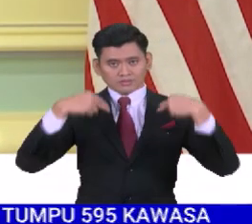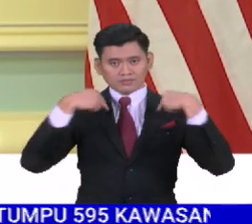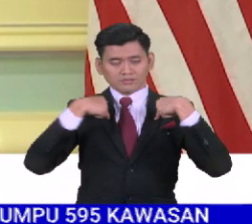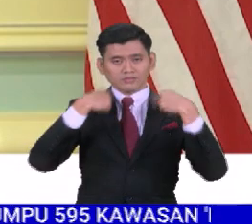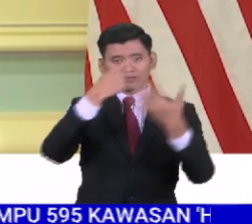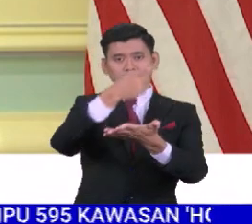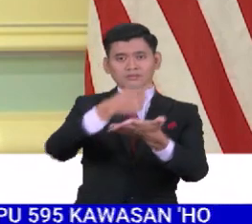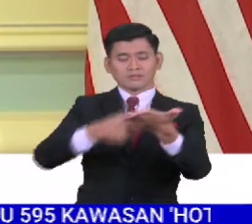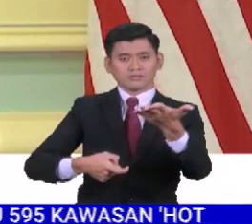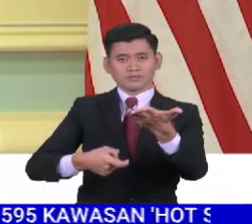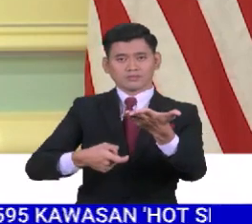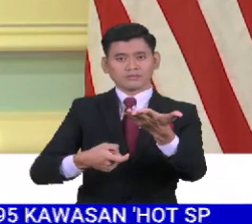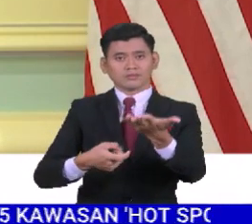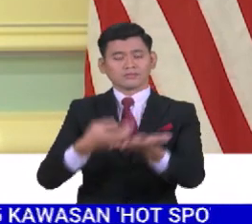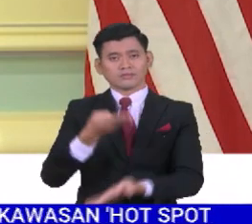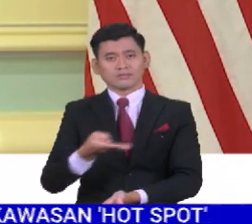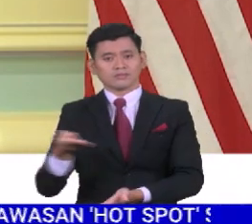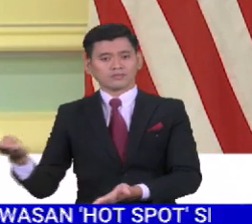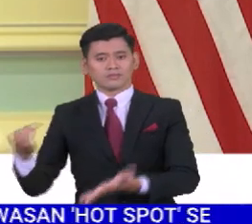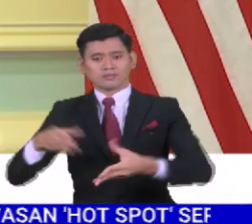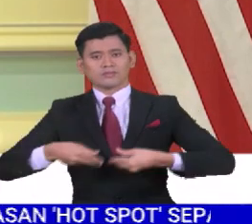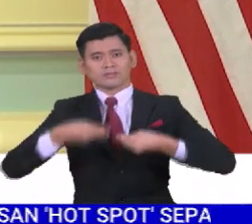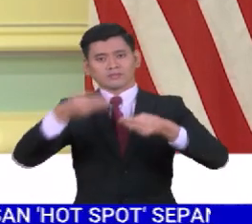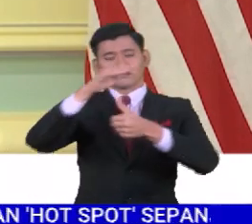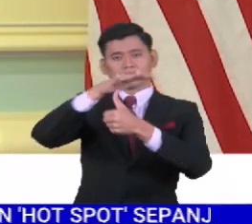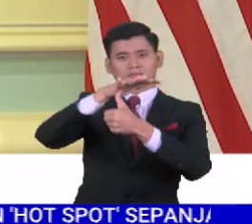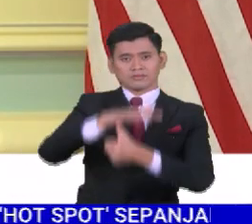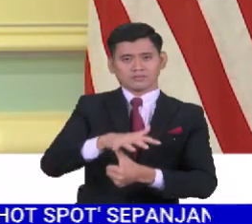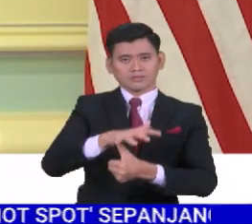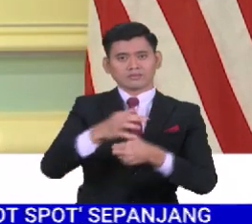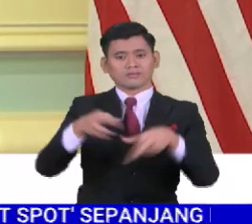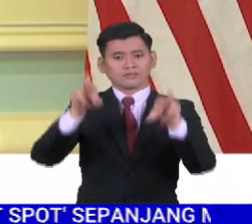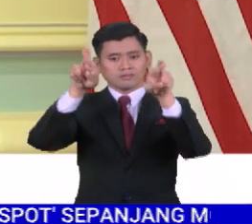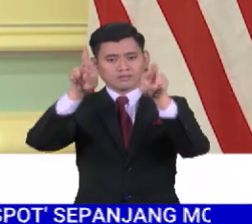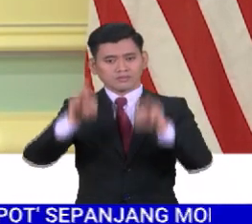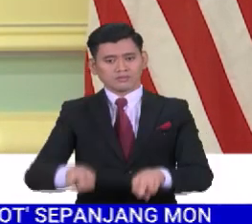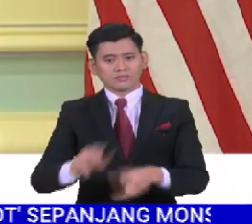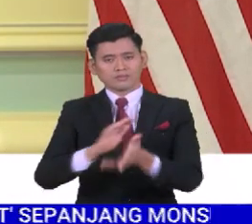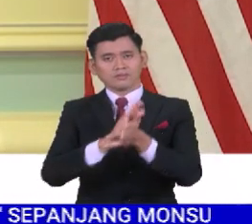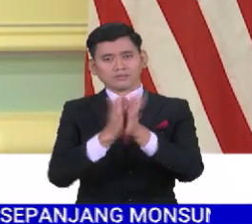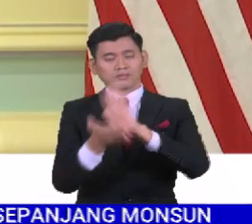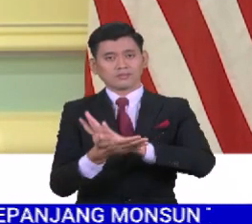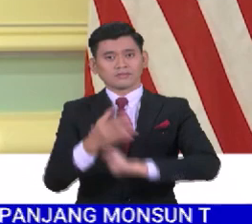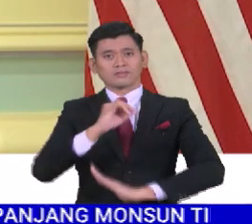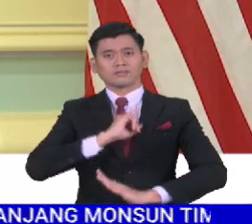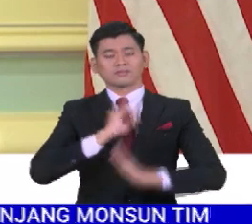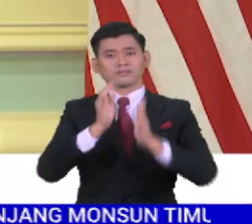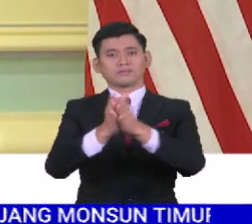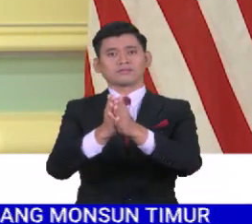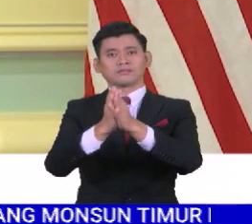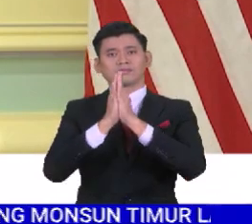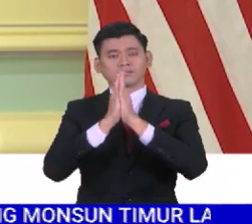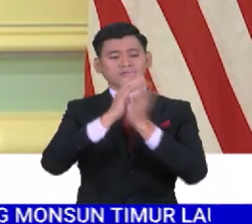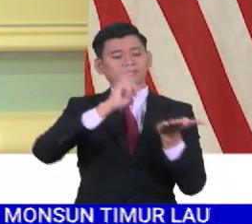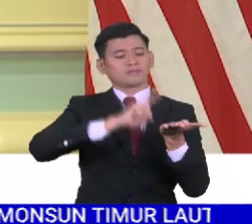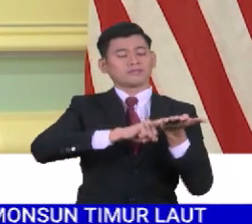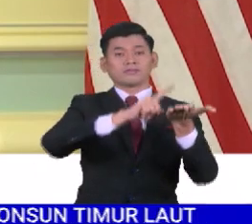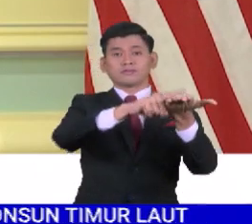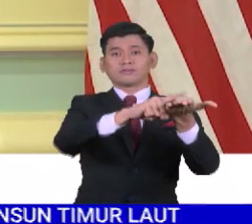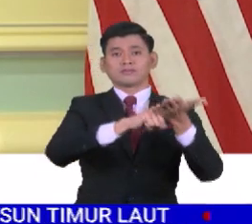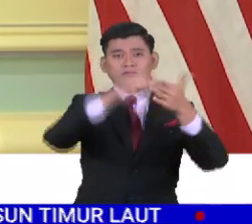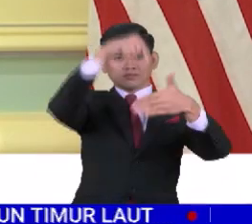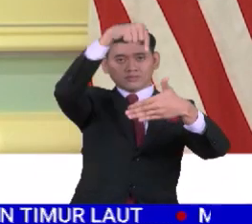mencekam dan menekan kehidupan rakyat jadi saya telah memohon supaya perbincangan lebih